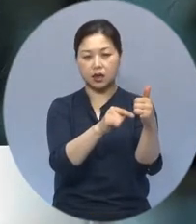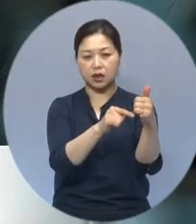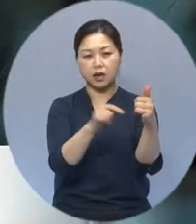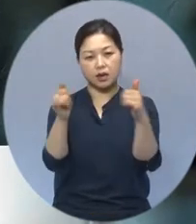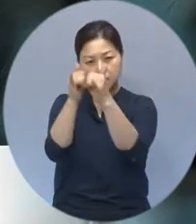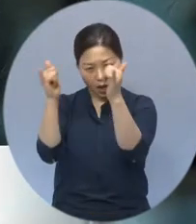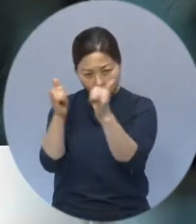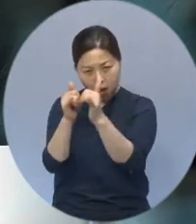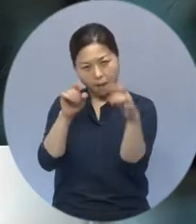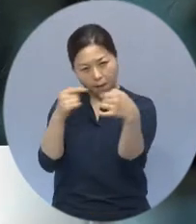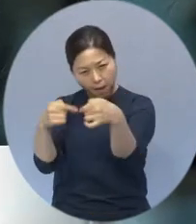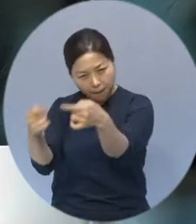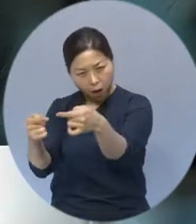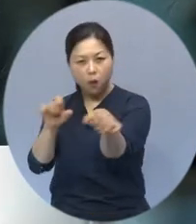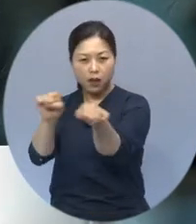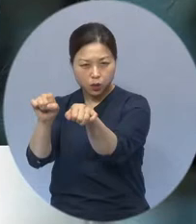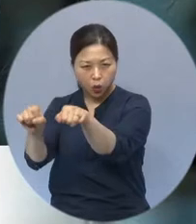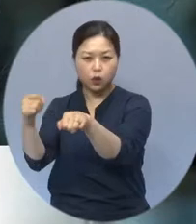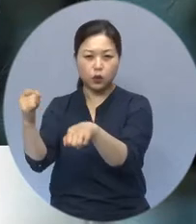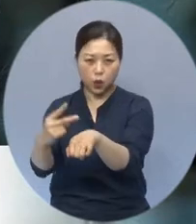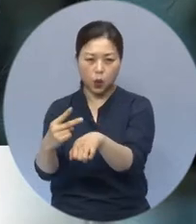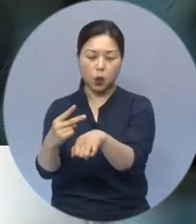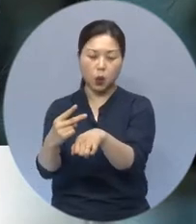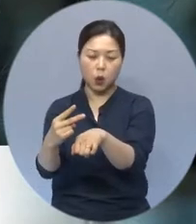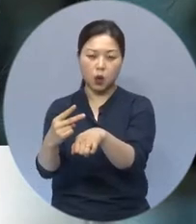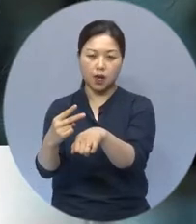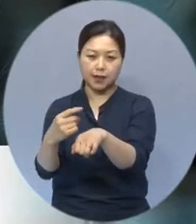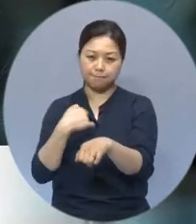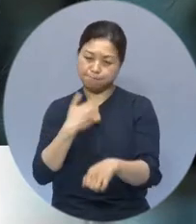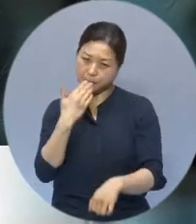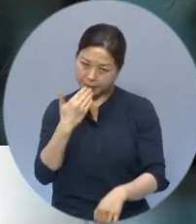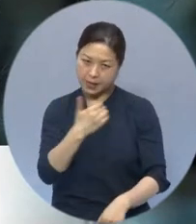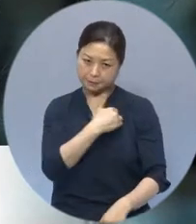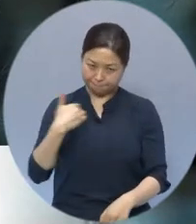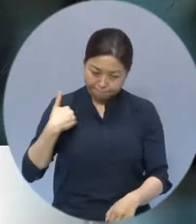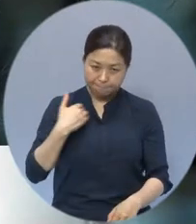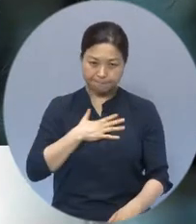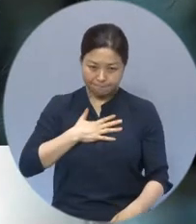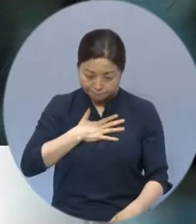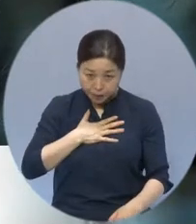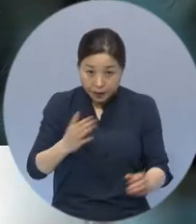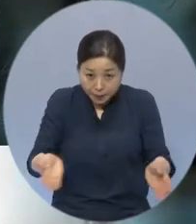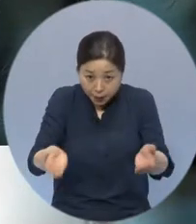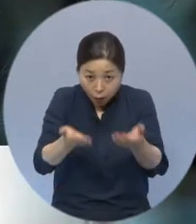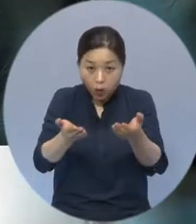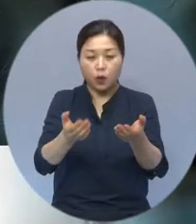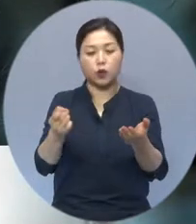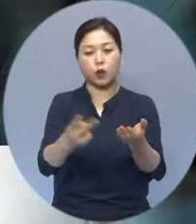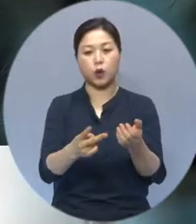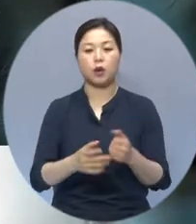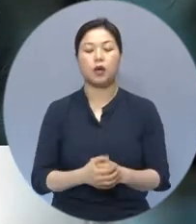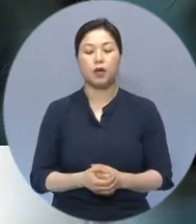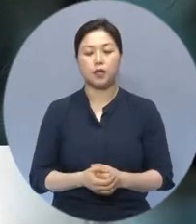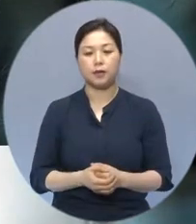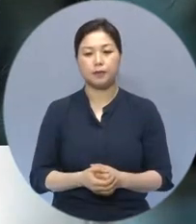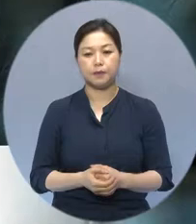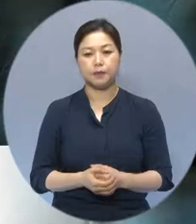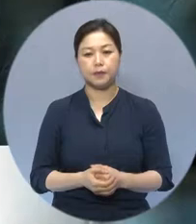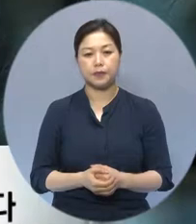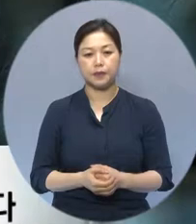어디게든지 사회에 복귀를 시키고 또 자신감을 불러일으켜주고 또